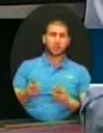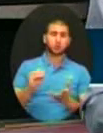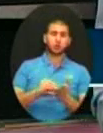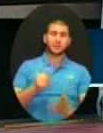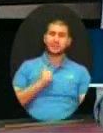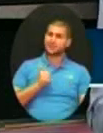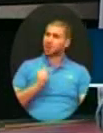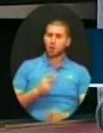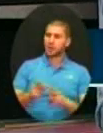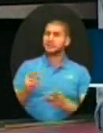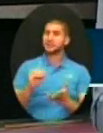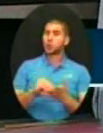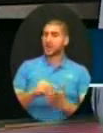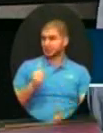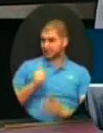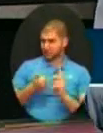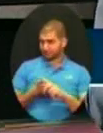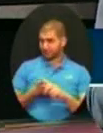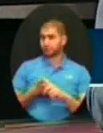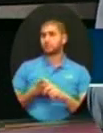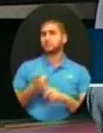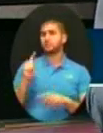של הפוליטיקאים. לא, צורכי הצבא